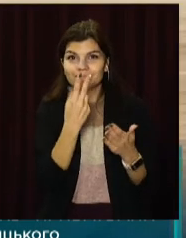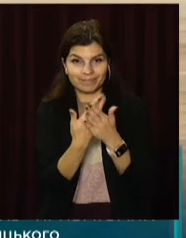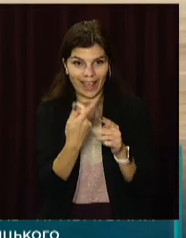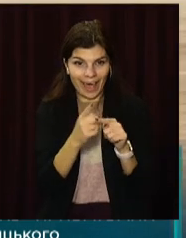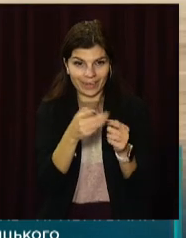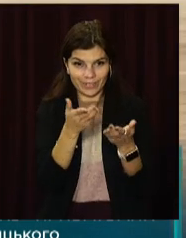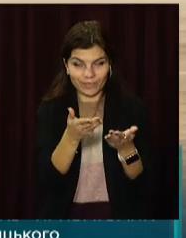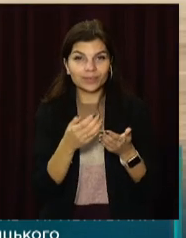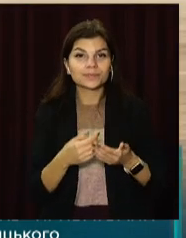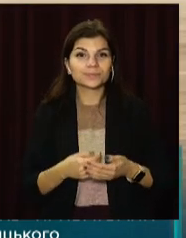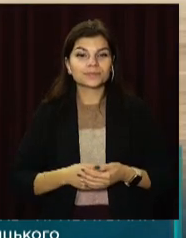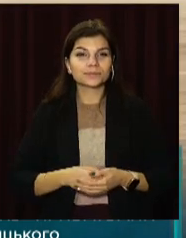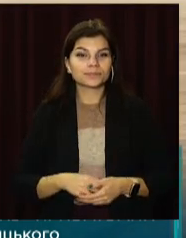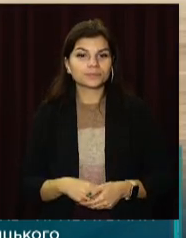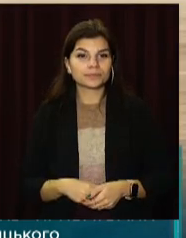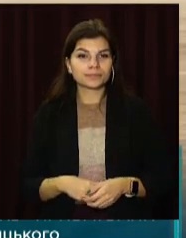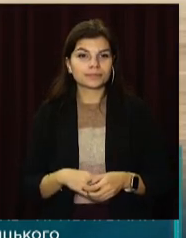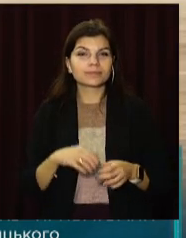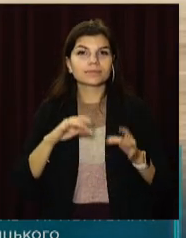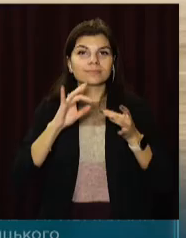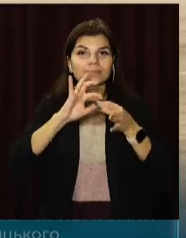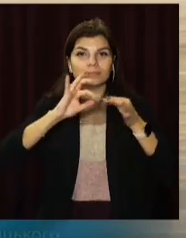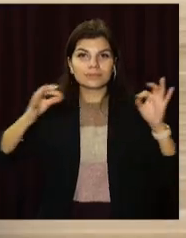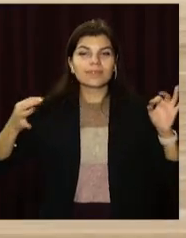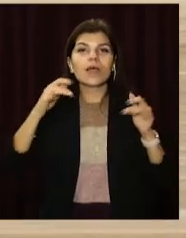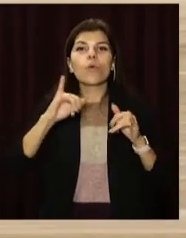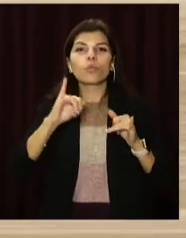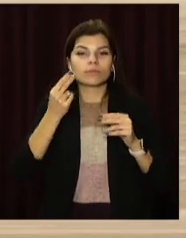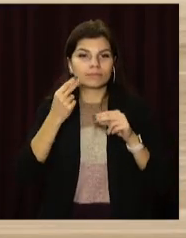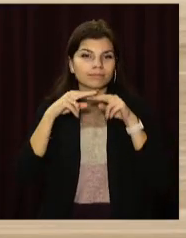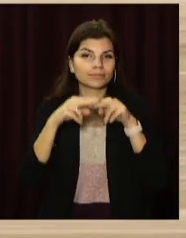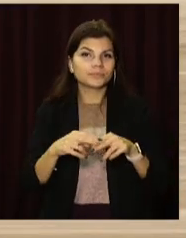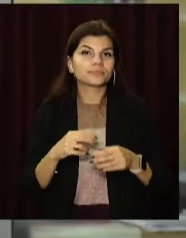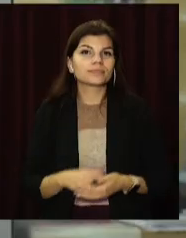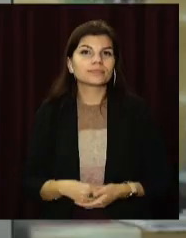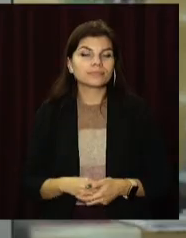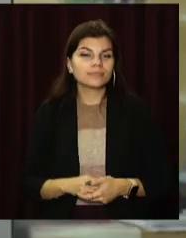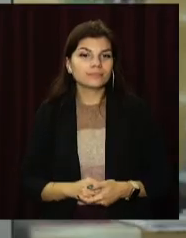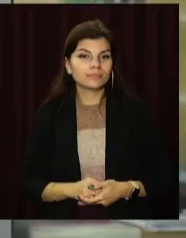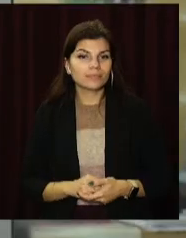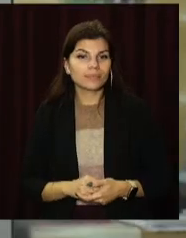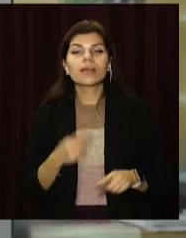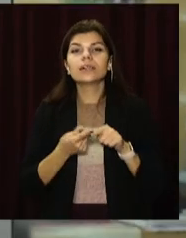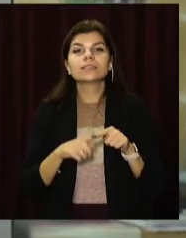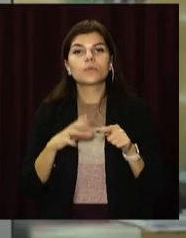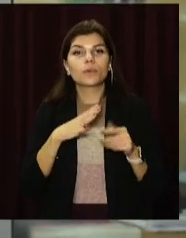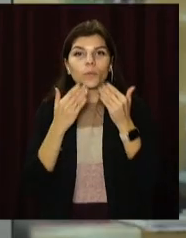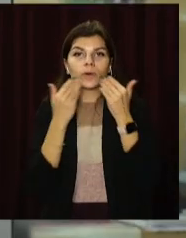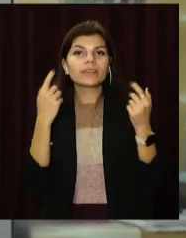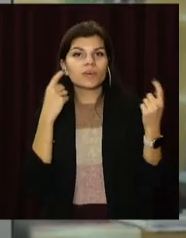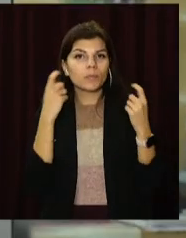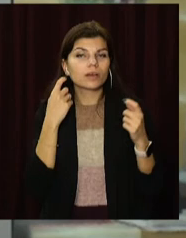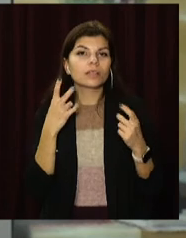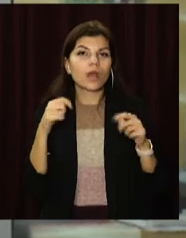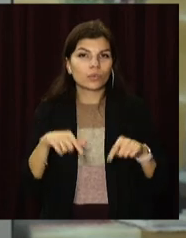екранах. Галина Ізмайлова, Олександр Вернигоров, Open News, телеканал «Від». Відкритий. І це була остання інформація на